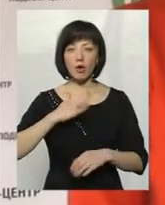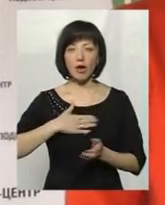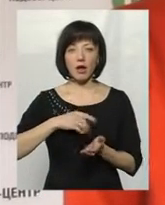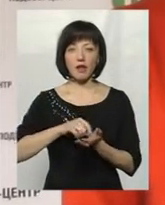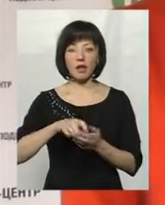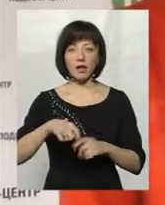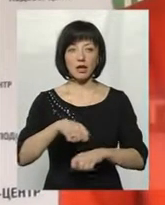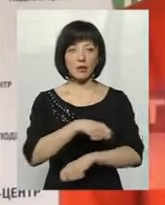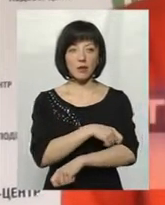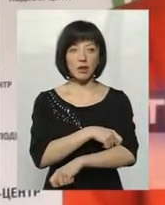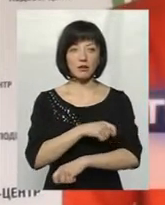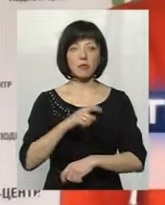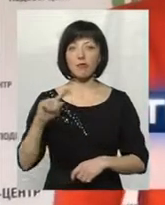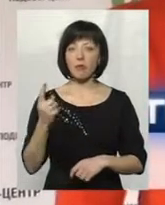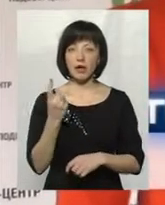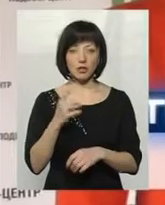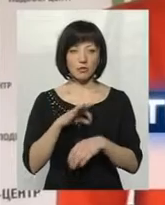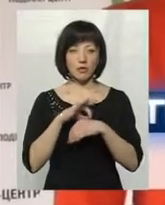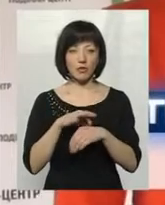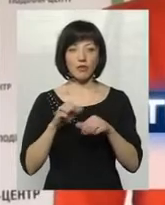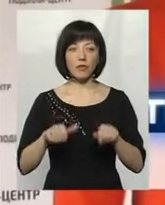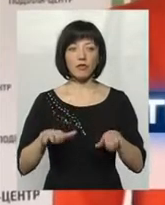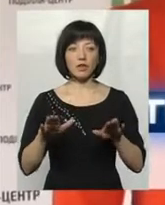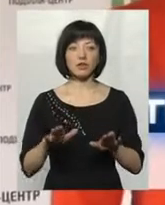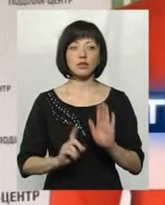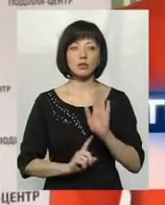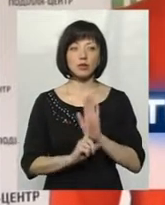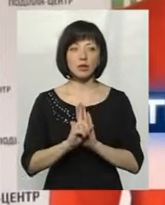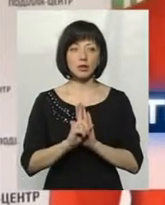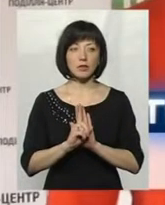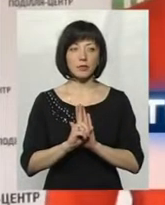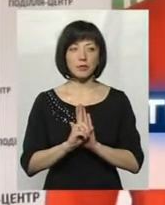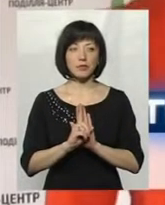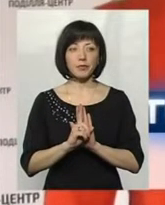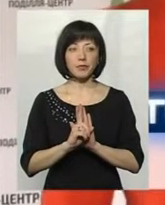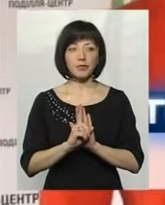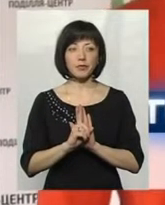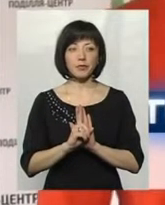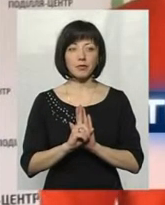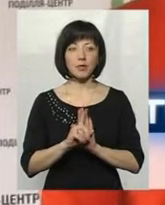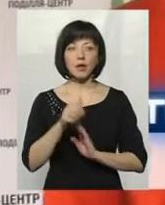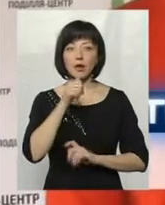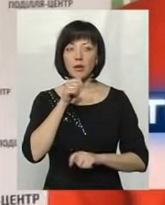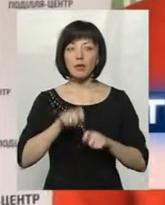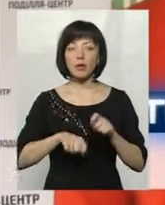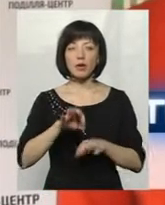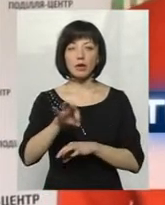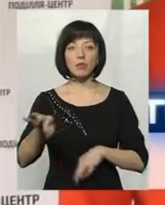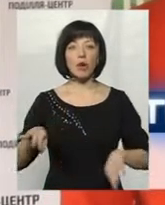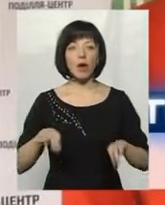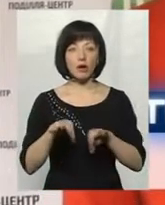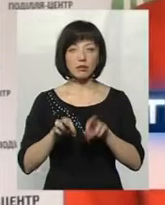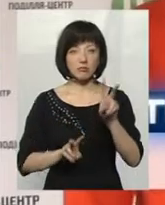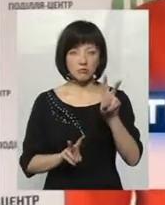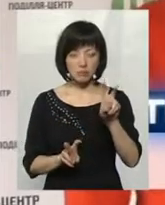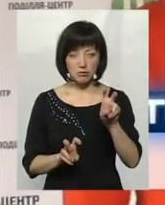в Хмельницькому вперше. Ми вирішили запустити такий пілотний проєкт, якщо це можна так